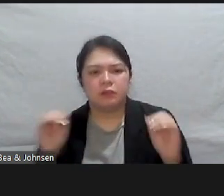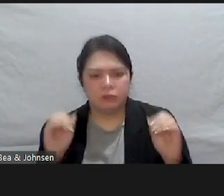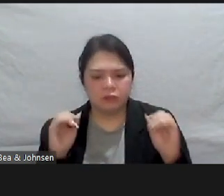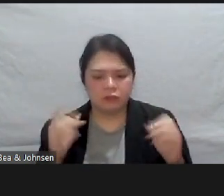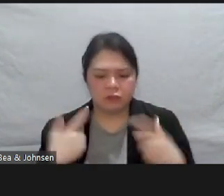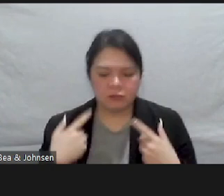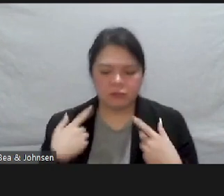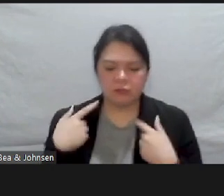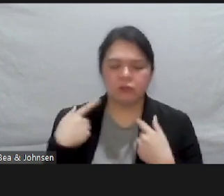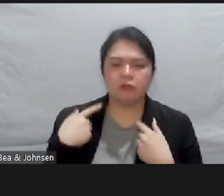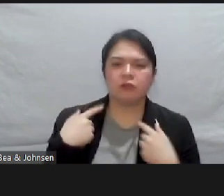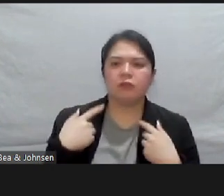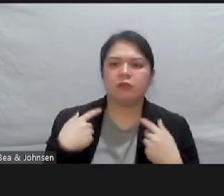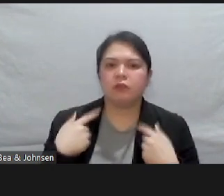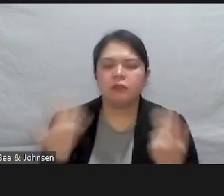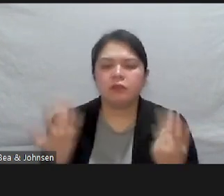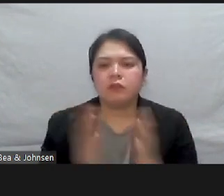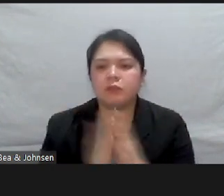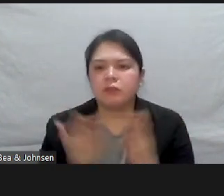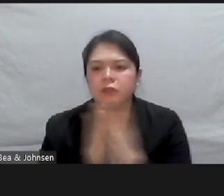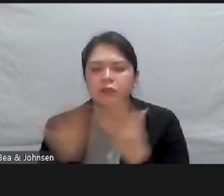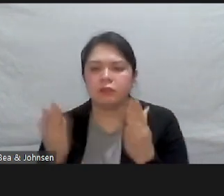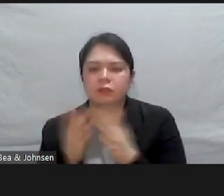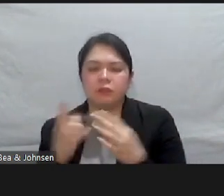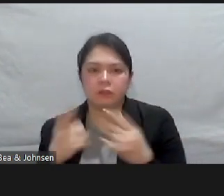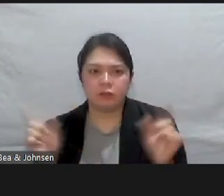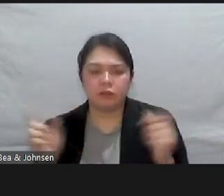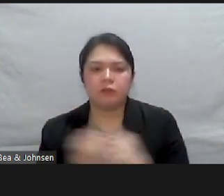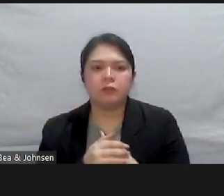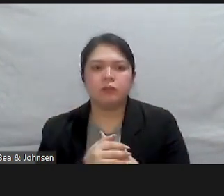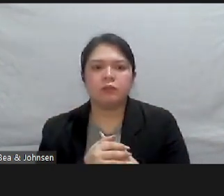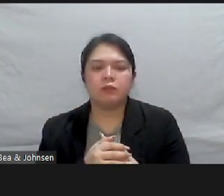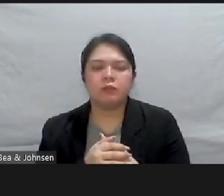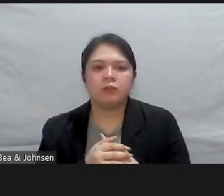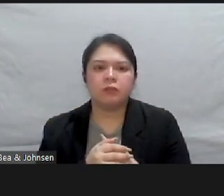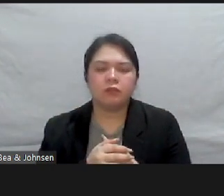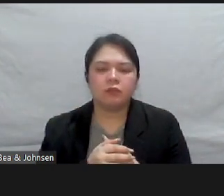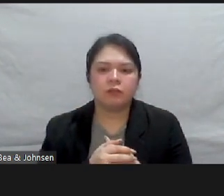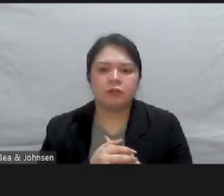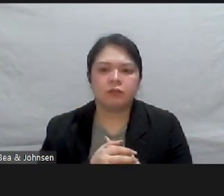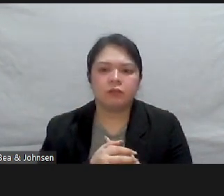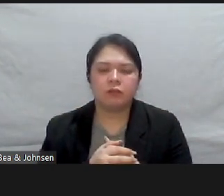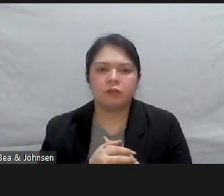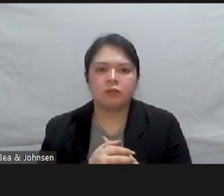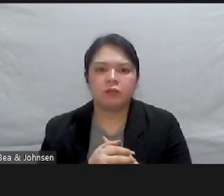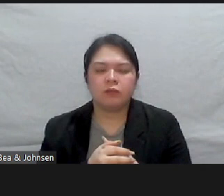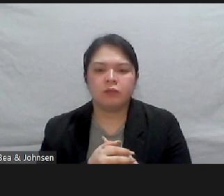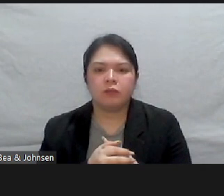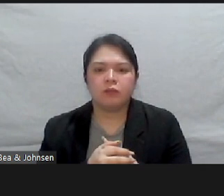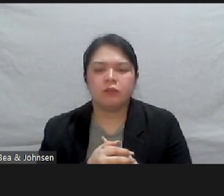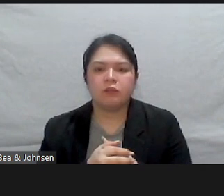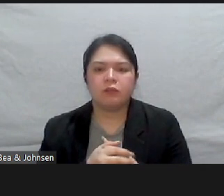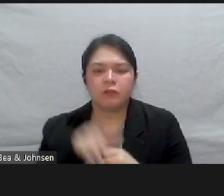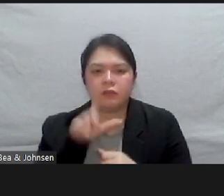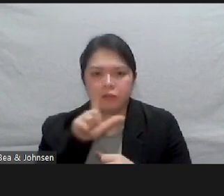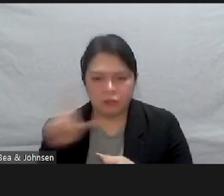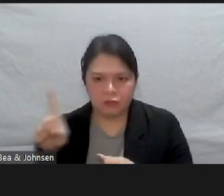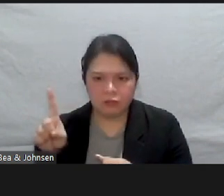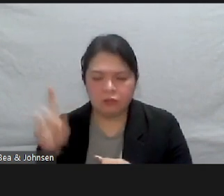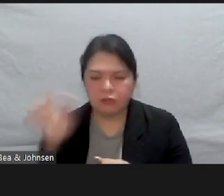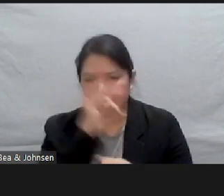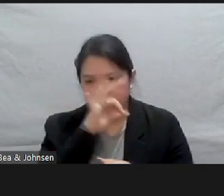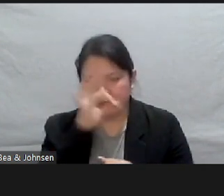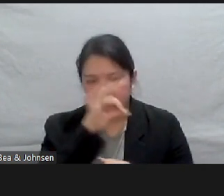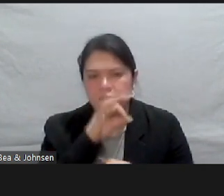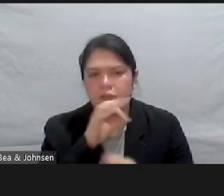libro bawat language, ano? Tapos may primer 2, ano yung paano mo i-bridge yung L1 na yon sa Filipino, no? And